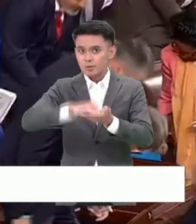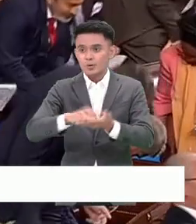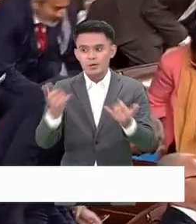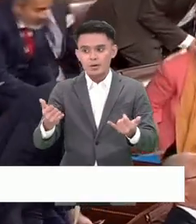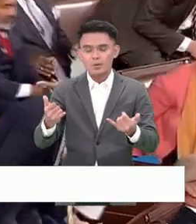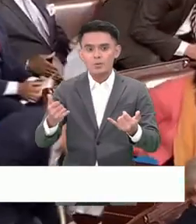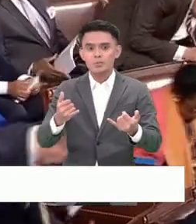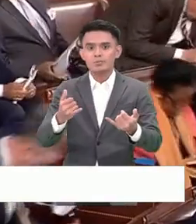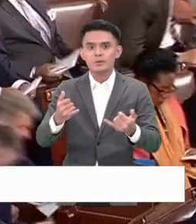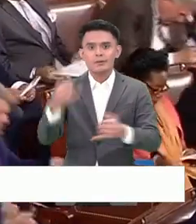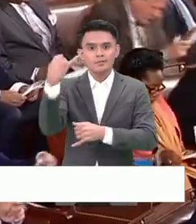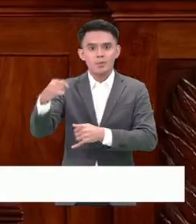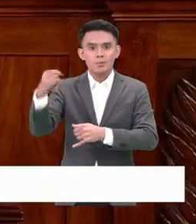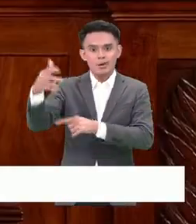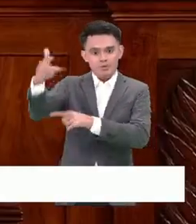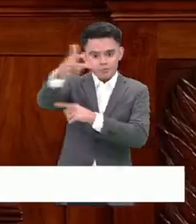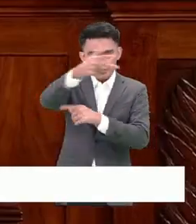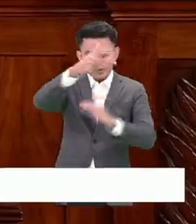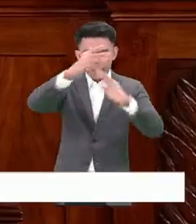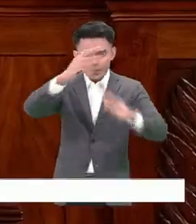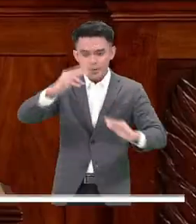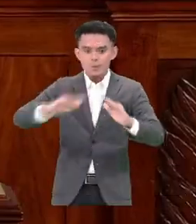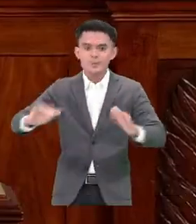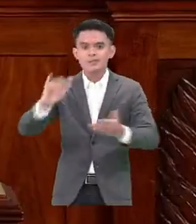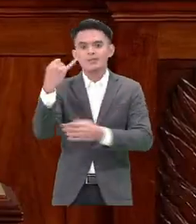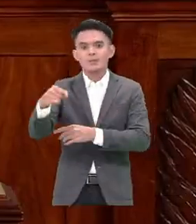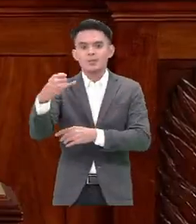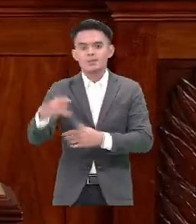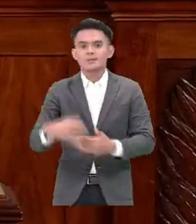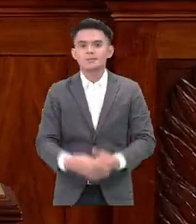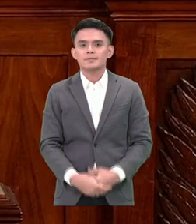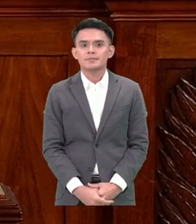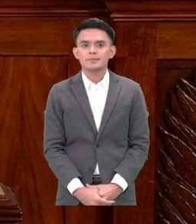zona larangan terbang Amerika